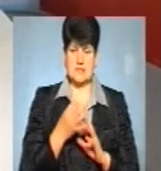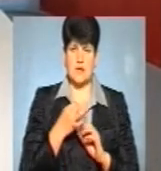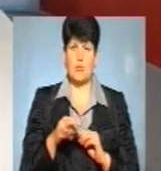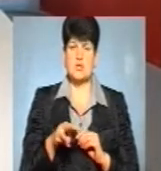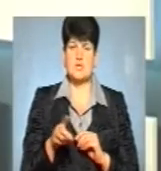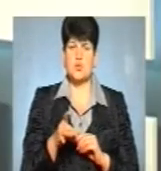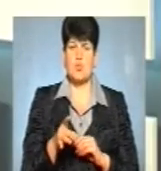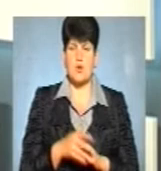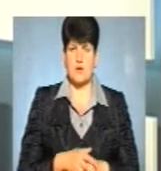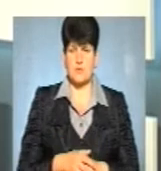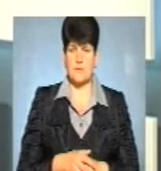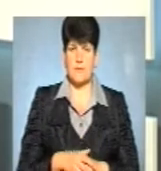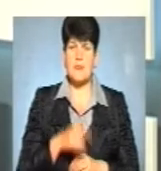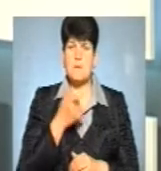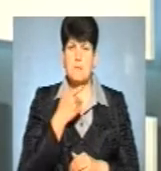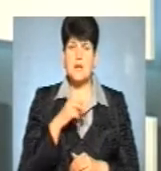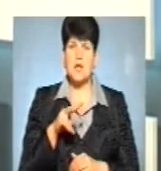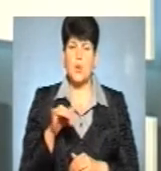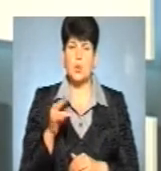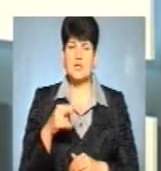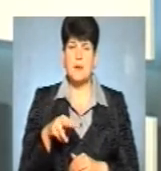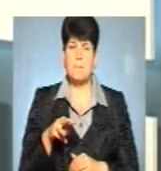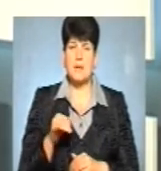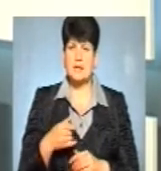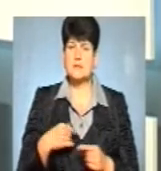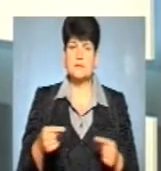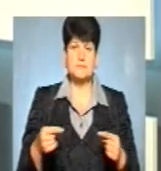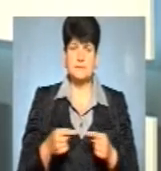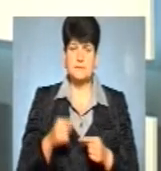Монастирському районі? Пані Людмила, я певен в